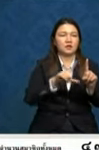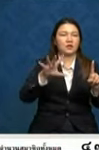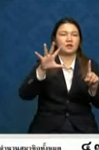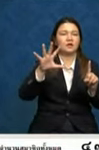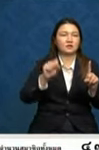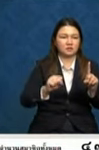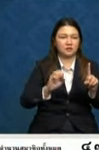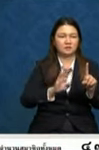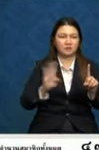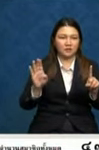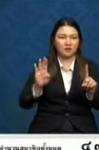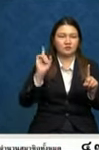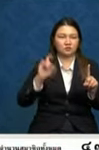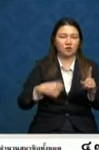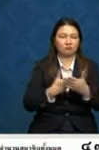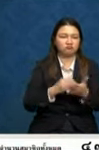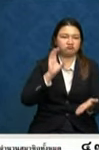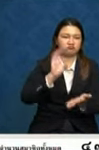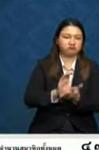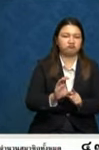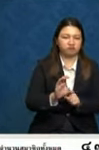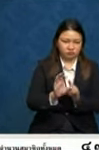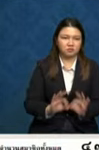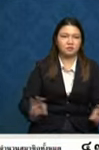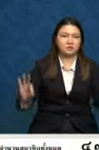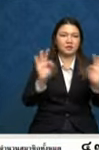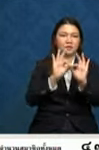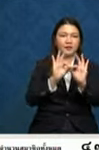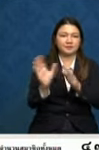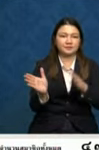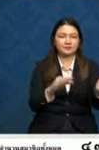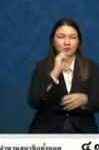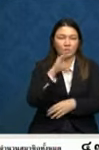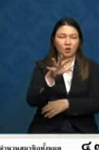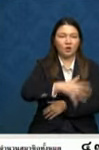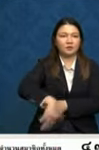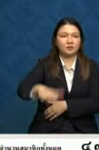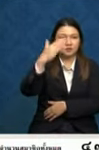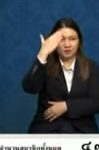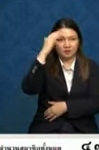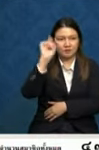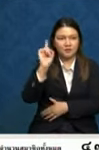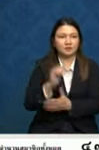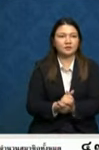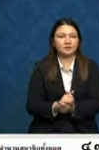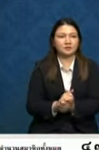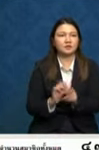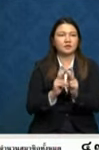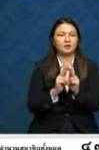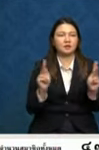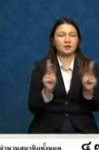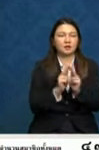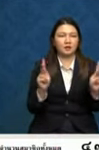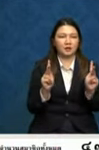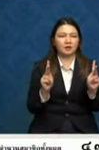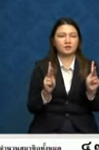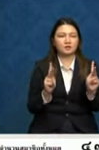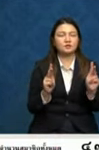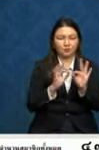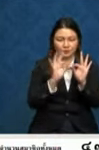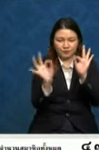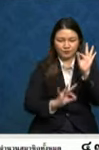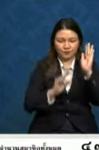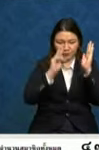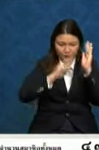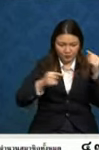ที่ดินนี้ต่อไปนะครับก็ต้องเรียนผ่านท่านประธานไปยังท่านสมาชิกทุกท่านว่าทางคณะกรรมการได้ดูในรายละเอียดของ